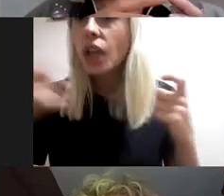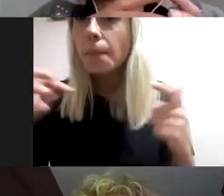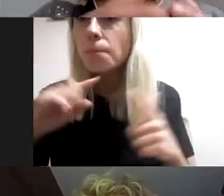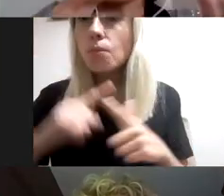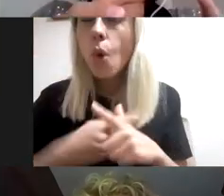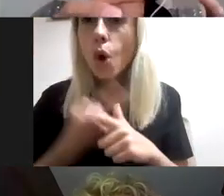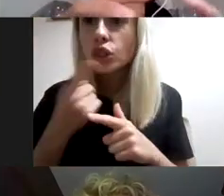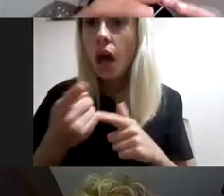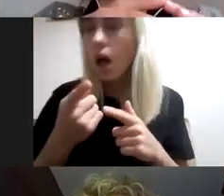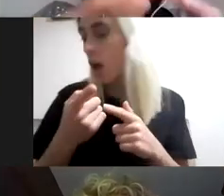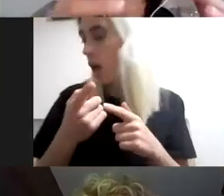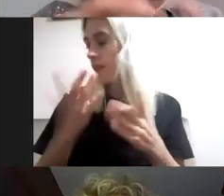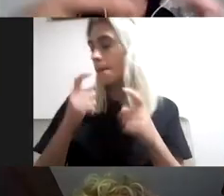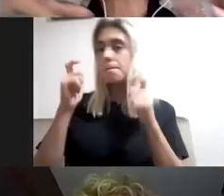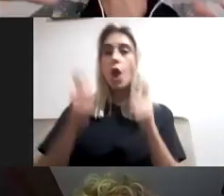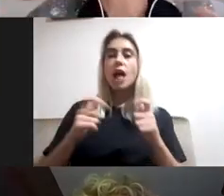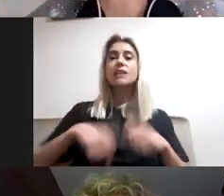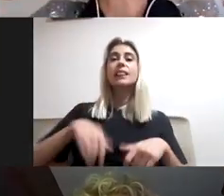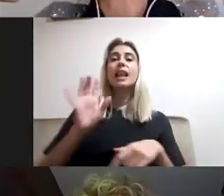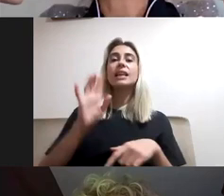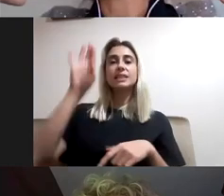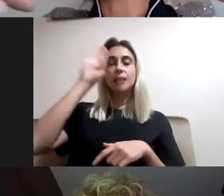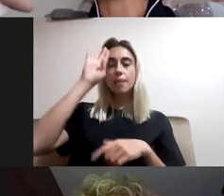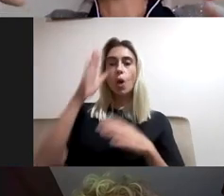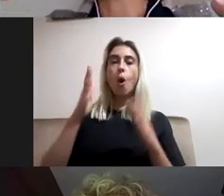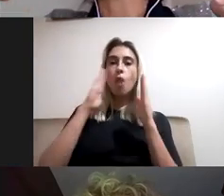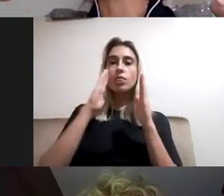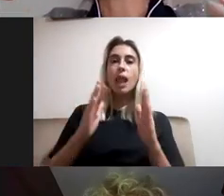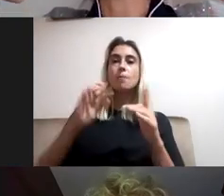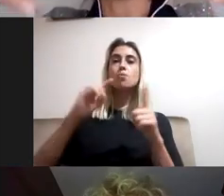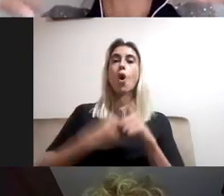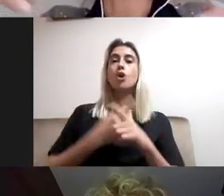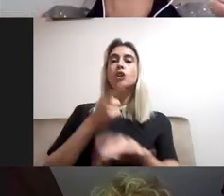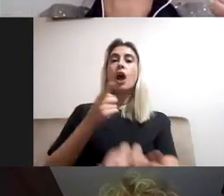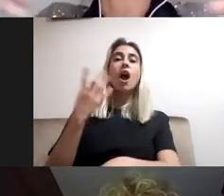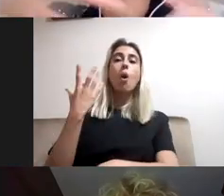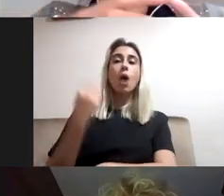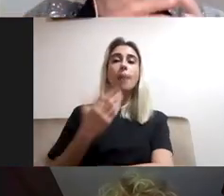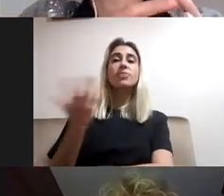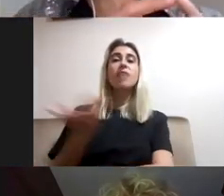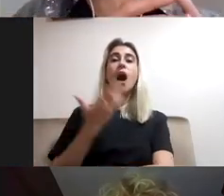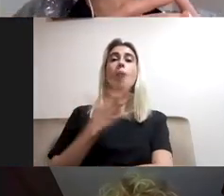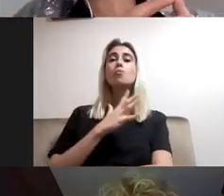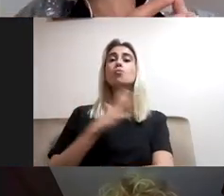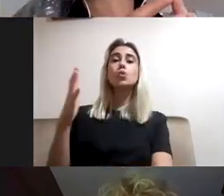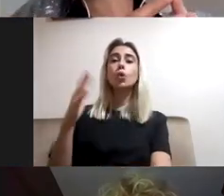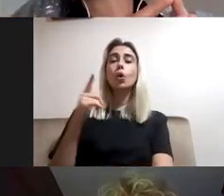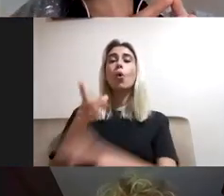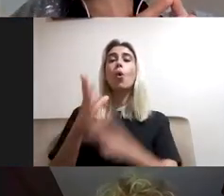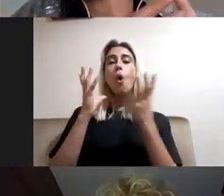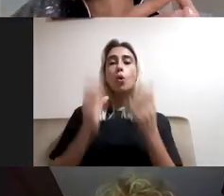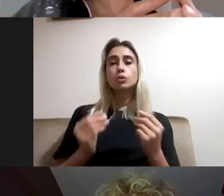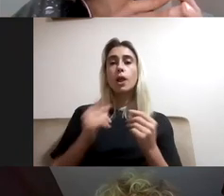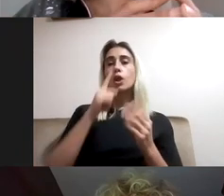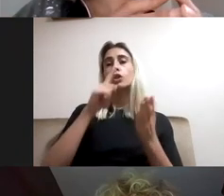da sadece bölgesel değil, işte İstanbul odaklı bir proje haline getirerek daha büyük ölçekli bir proje oluşturulması